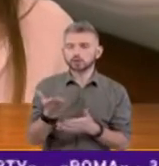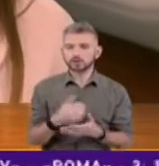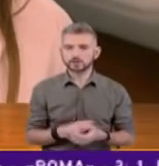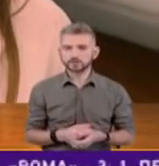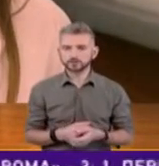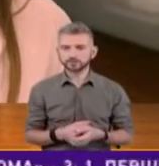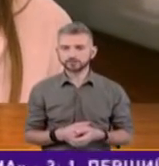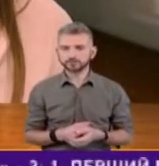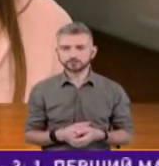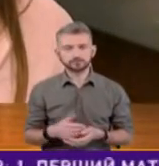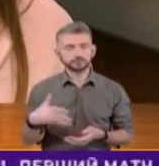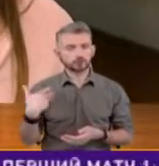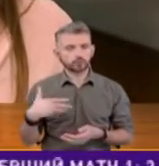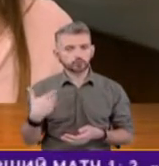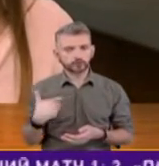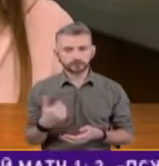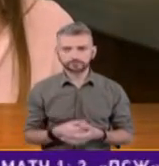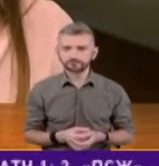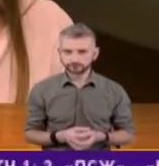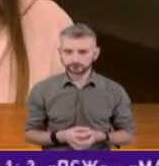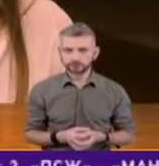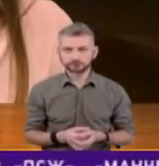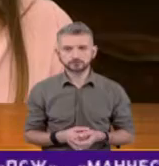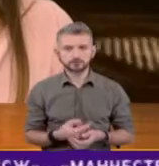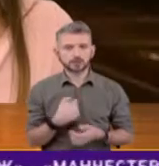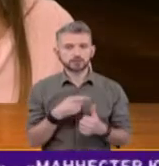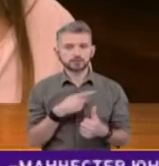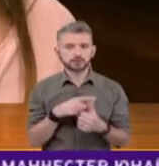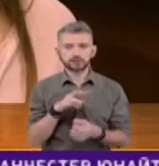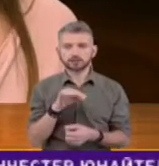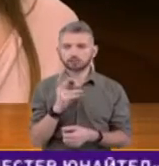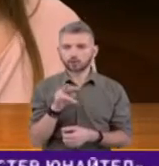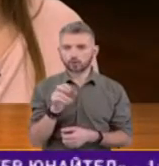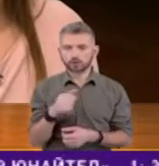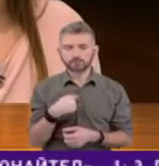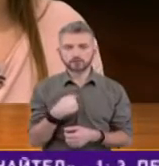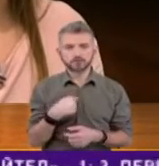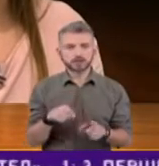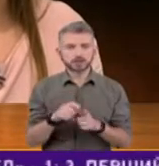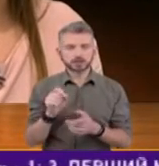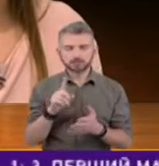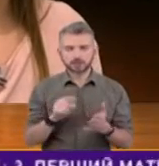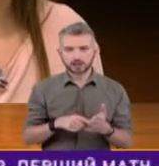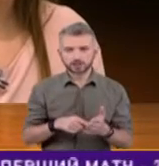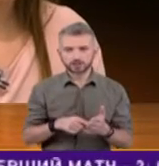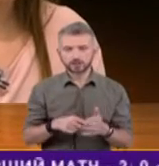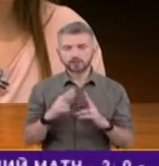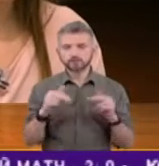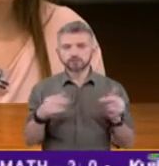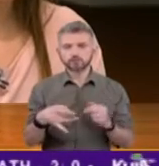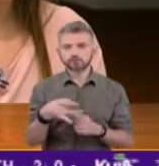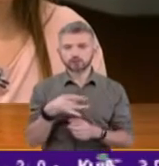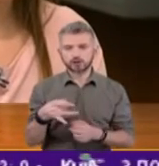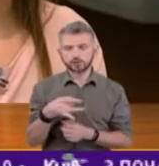ефірі. Алло, доброго дня. Добрий день. Мене звати Микола. Я маю таке запитання. В Дніпровському